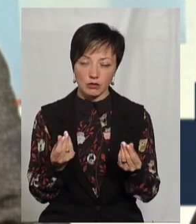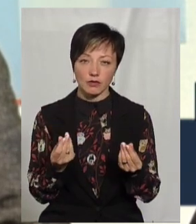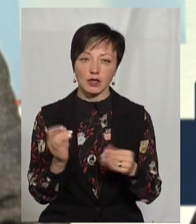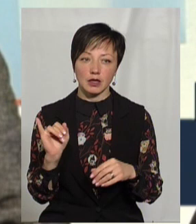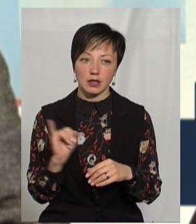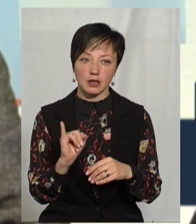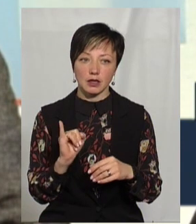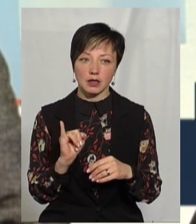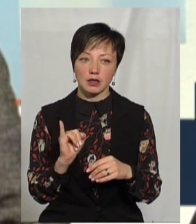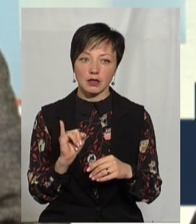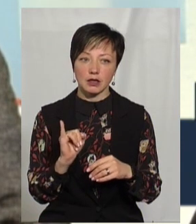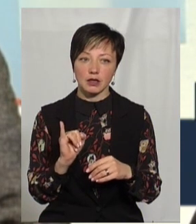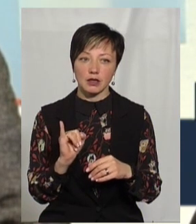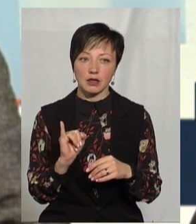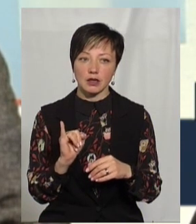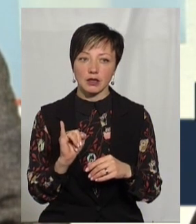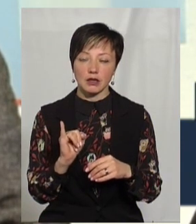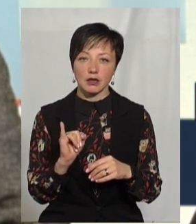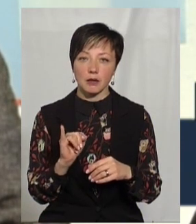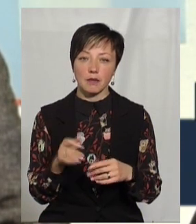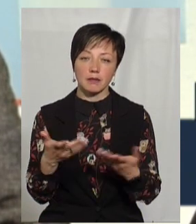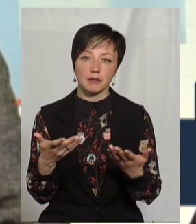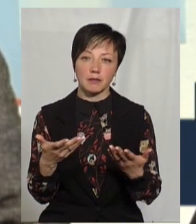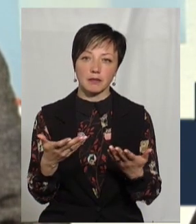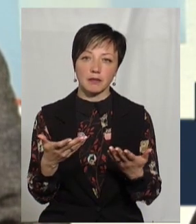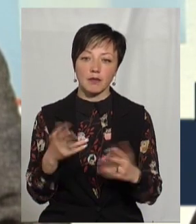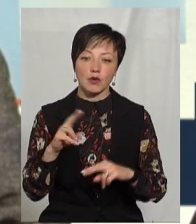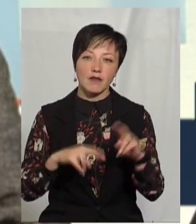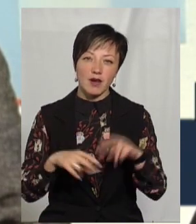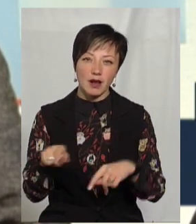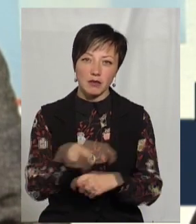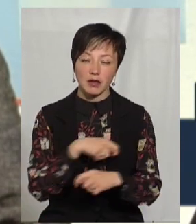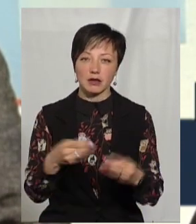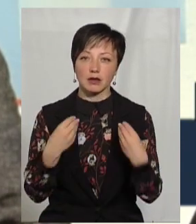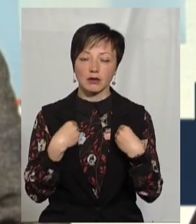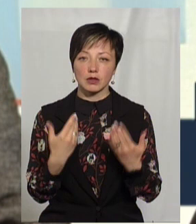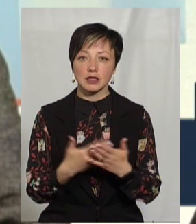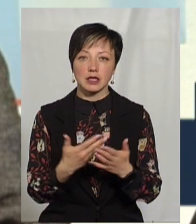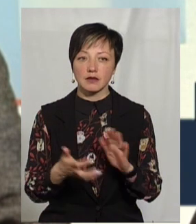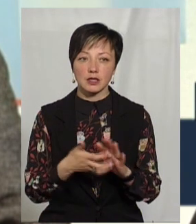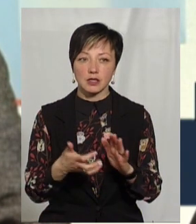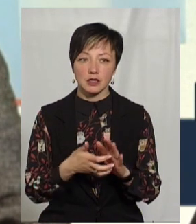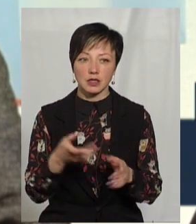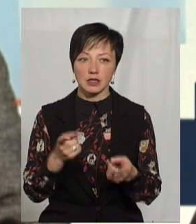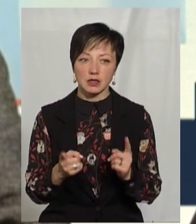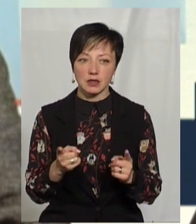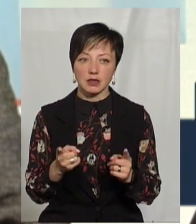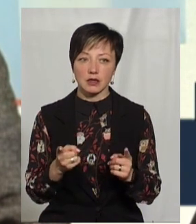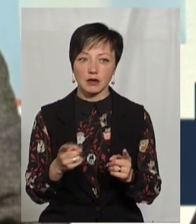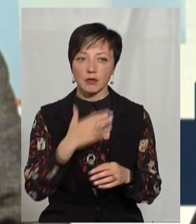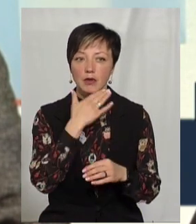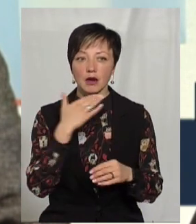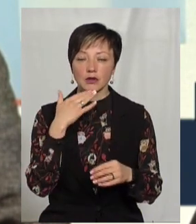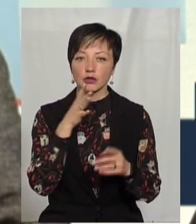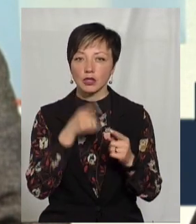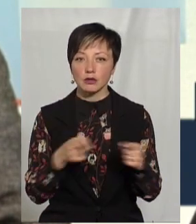і цей матеріал, який нам надають, там, наприклад, будівельний він, це не вистачає дійсно. Ми дуже